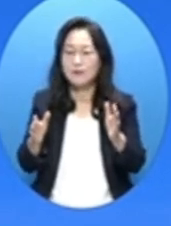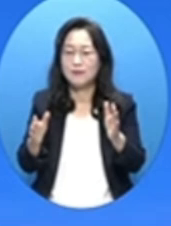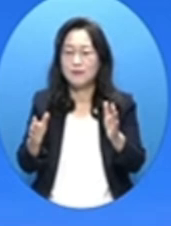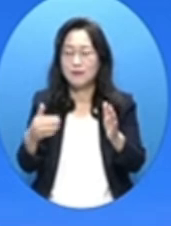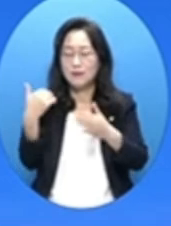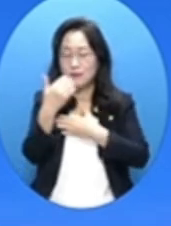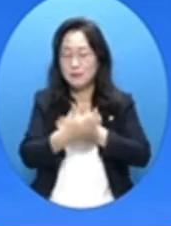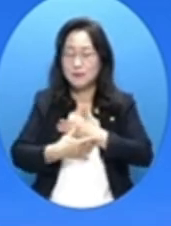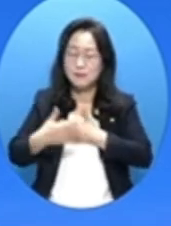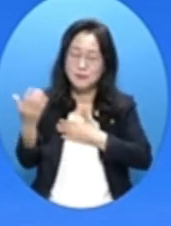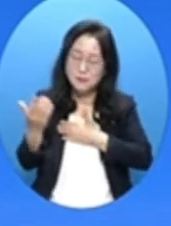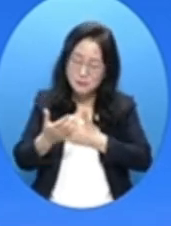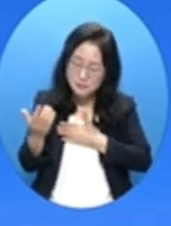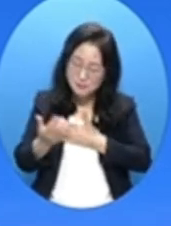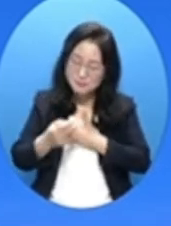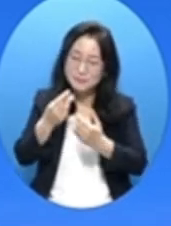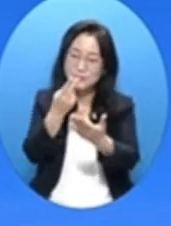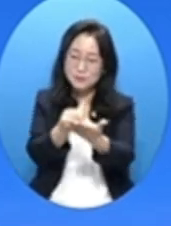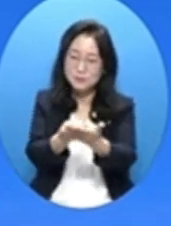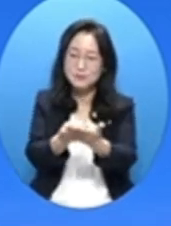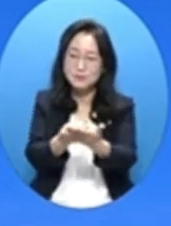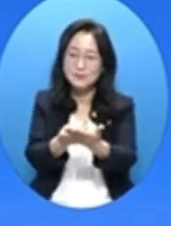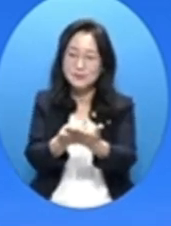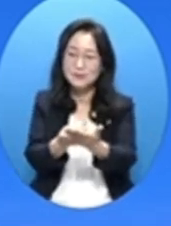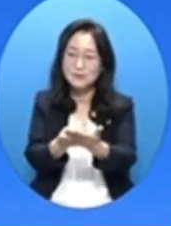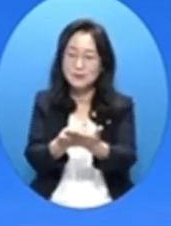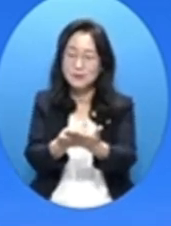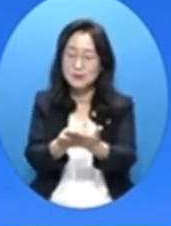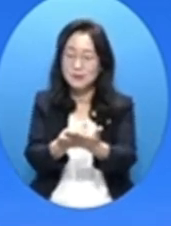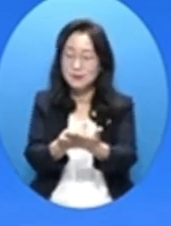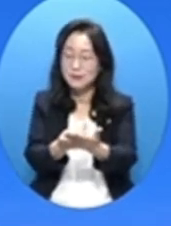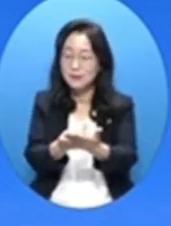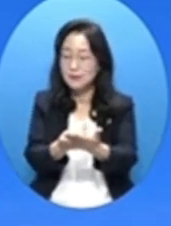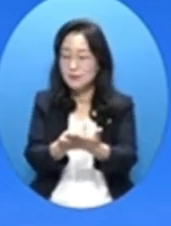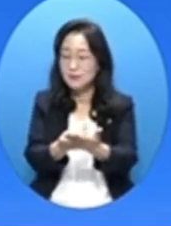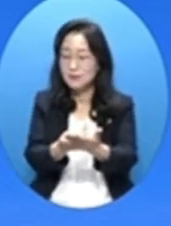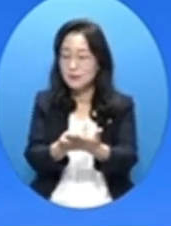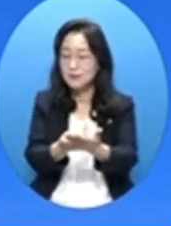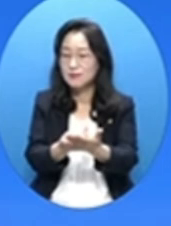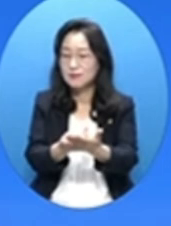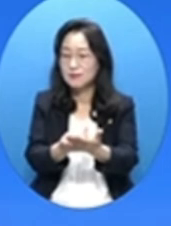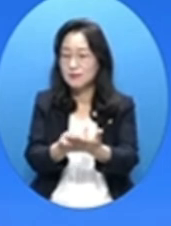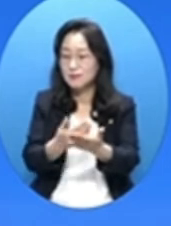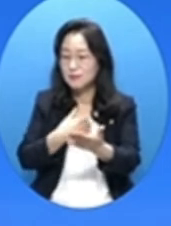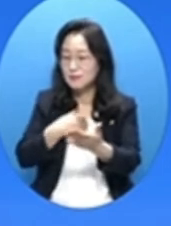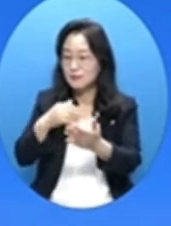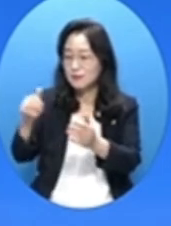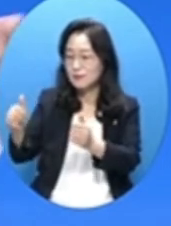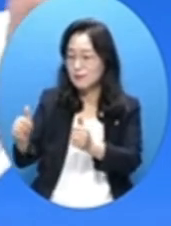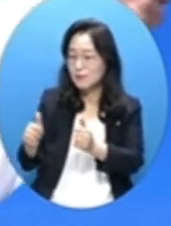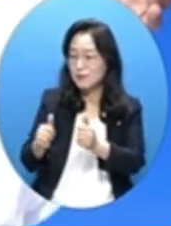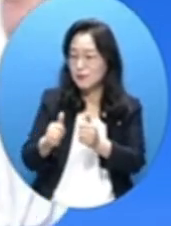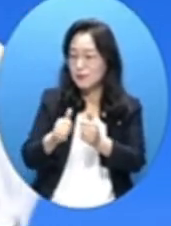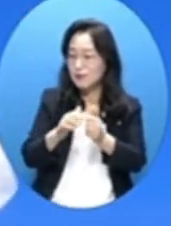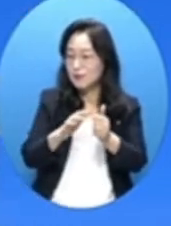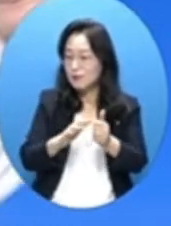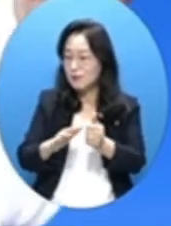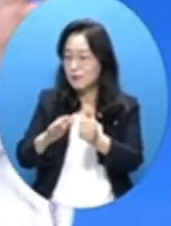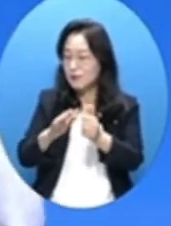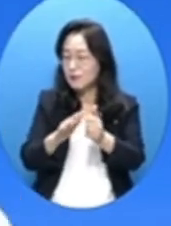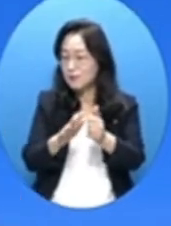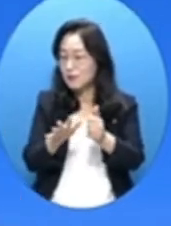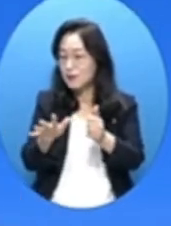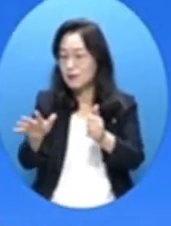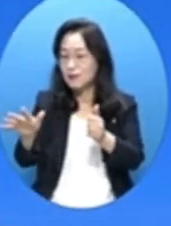몸이 아파 누워있어서 내 곁에 나를 따르는 사람이 나를 다 떠났다고